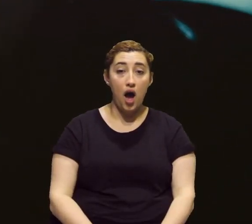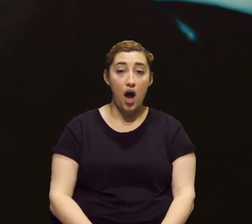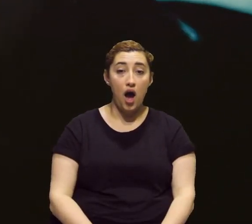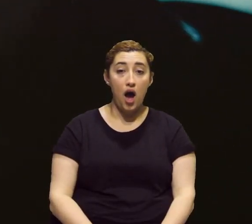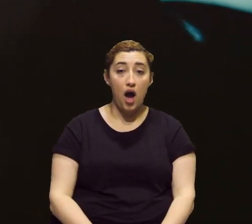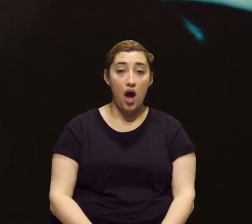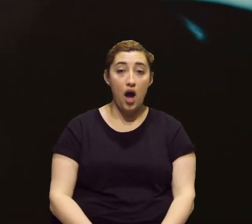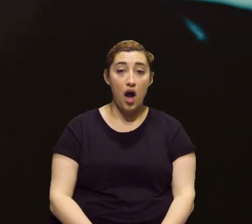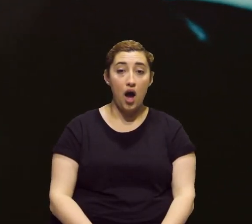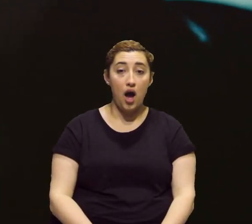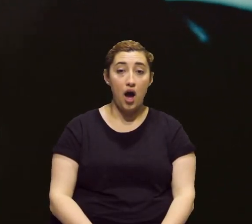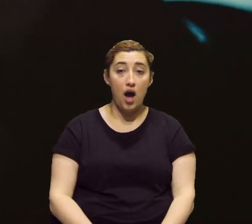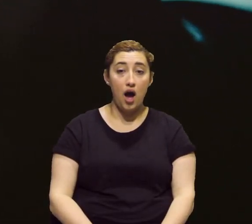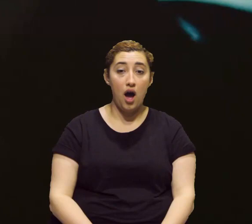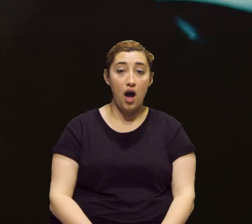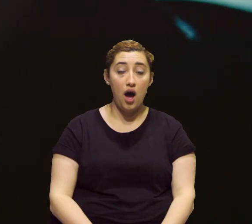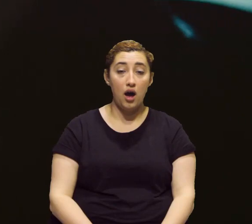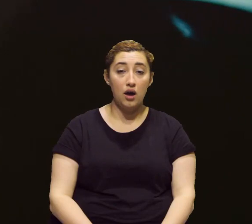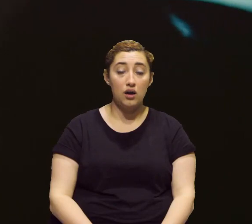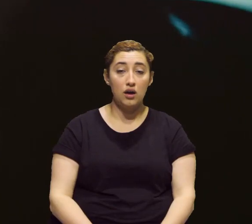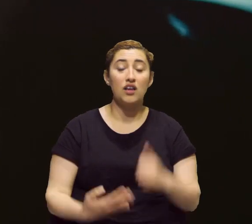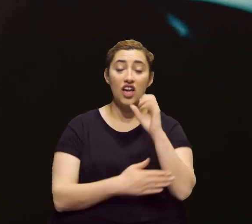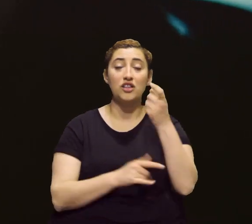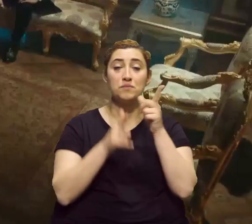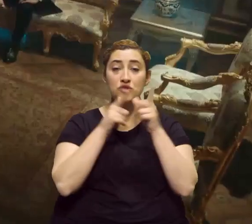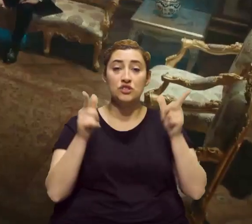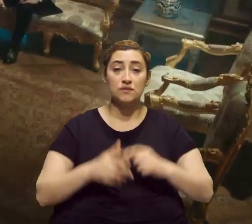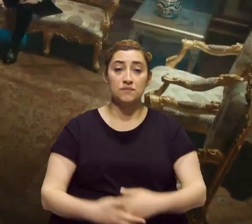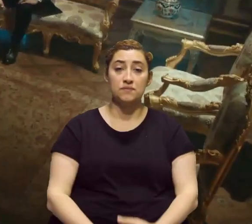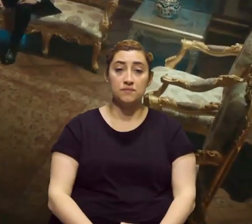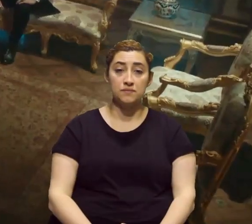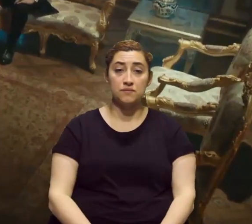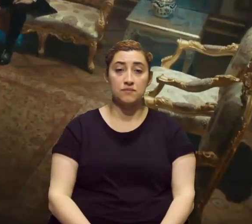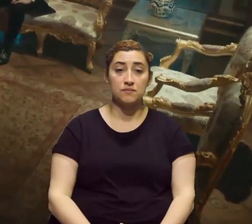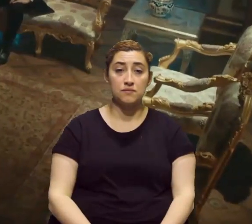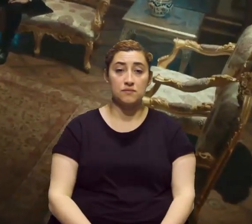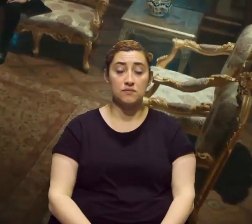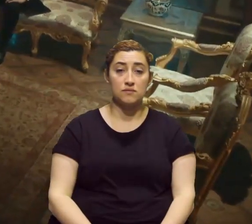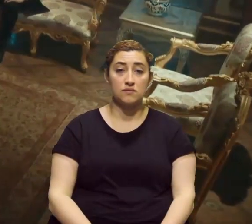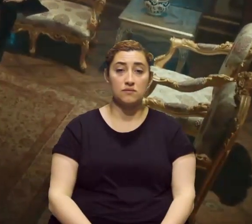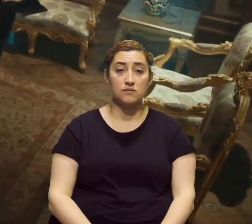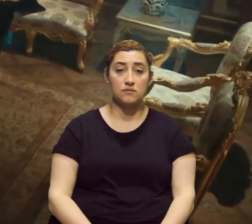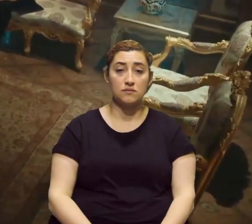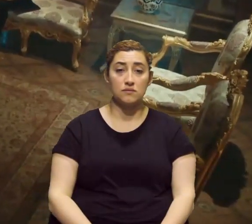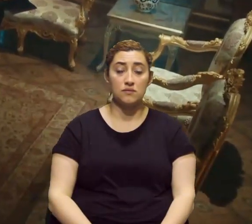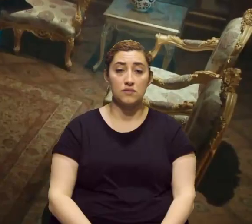bakarak haince sırıtıyor. Yaver! Kabul odasına bir asker girdi.